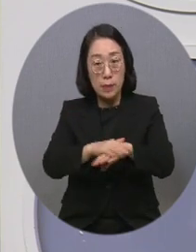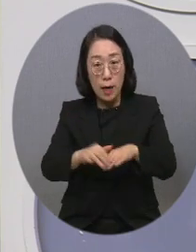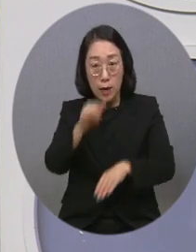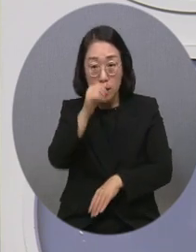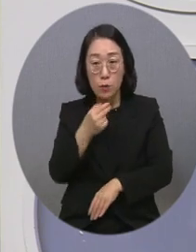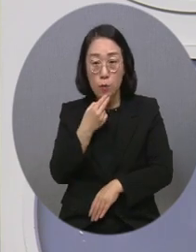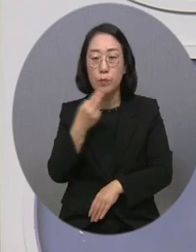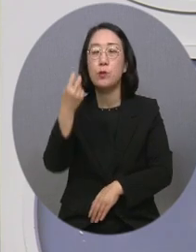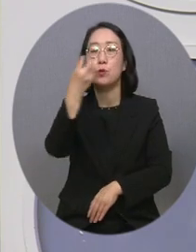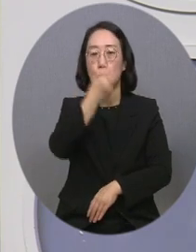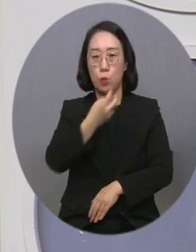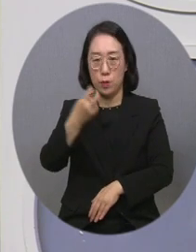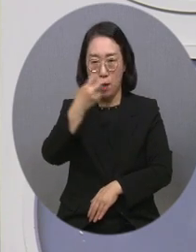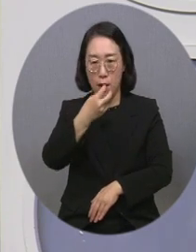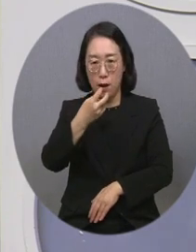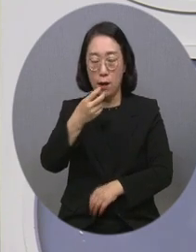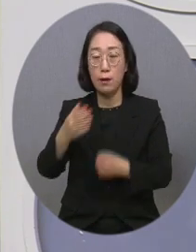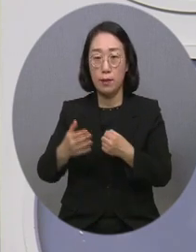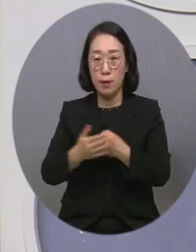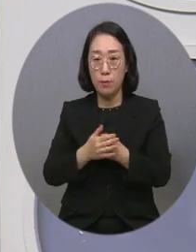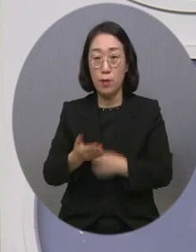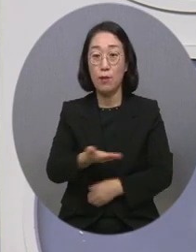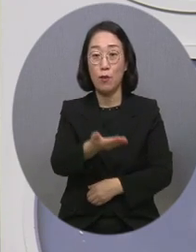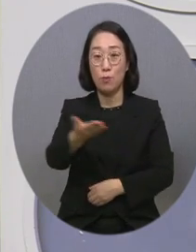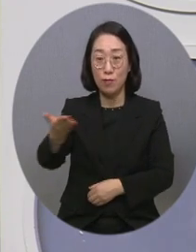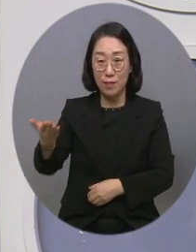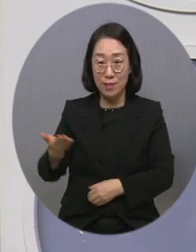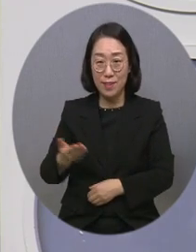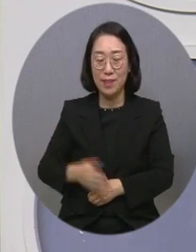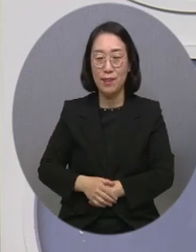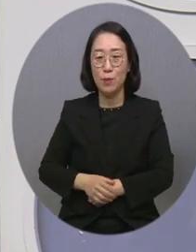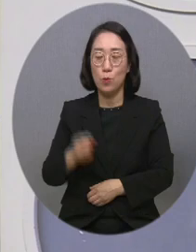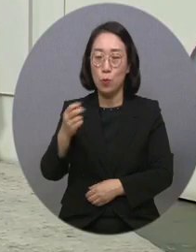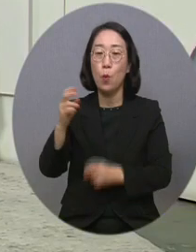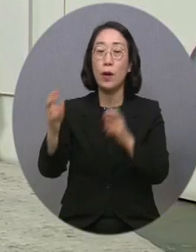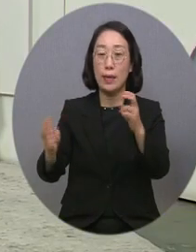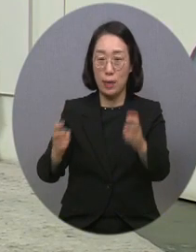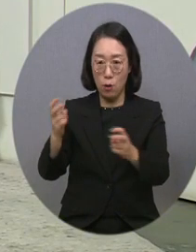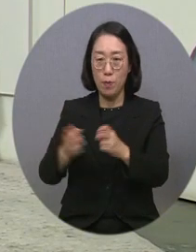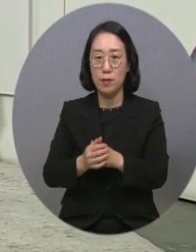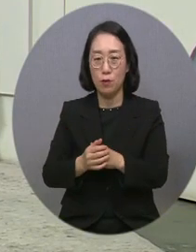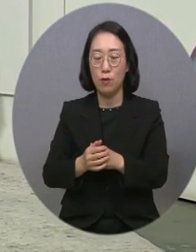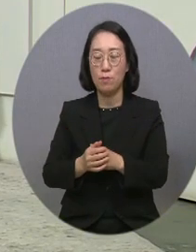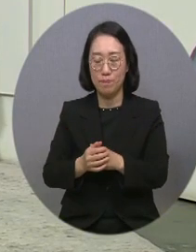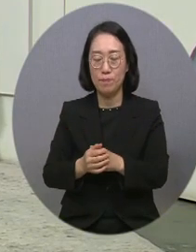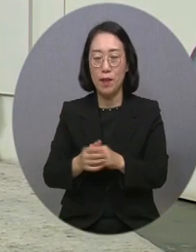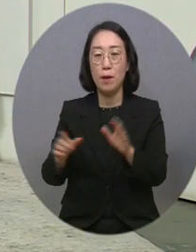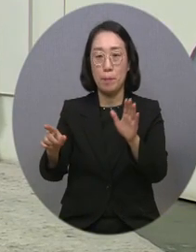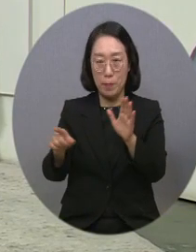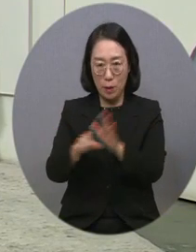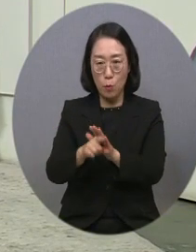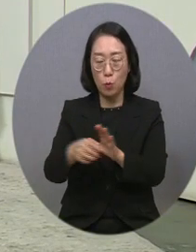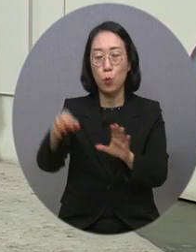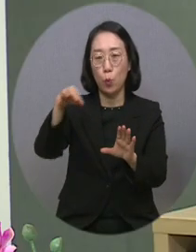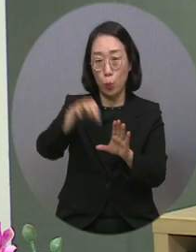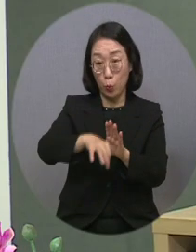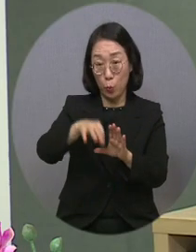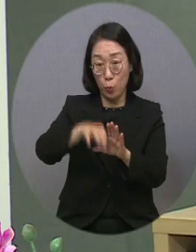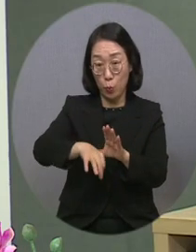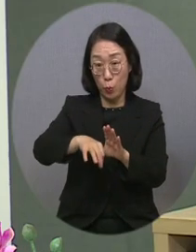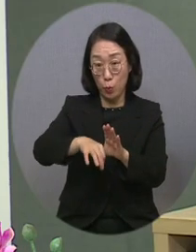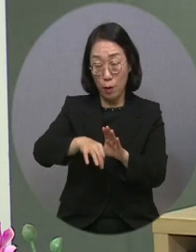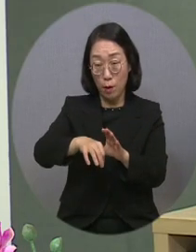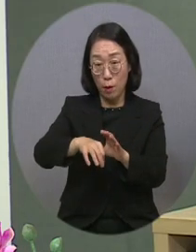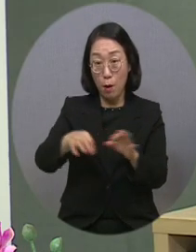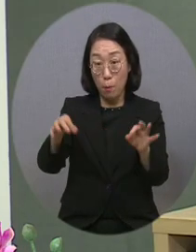때문에 국민 여러분들께서는 아마 기업에서 이렇게 믿고 성금을 내셔도